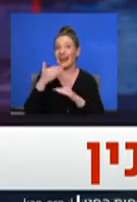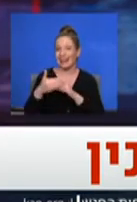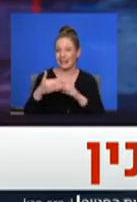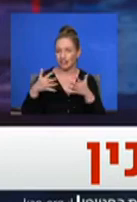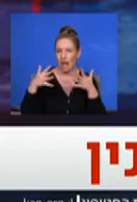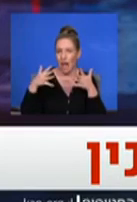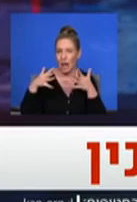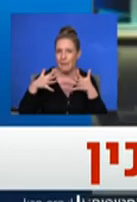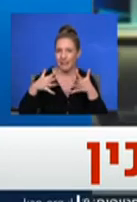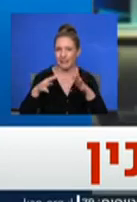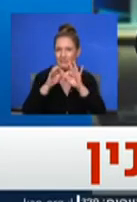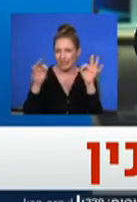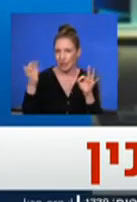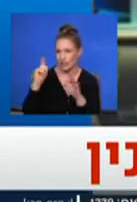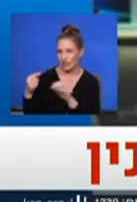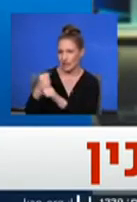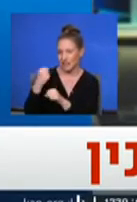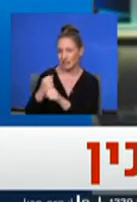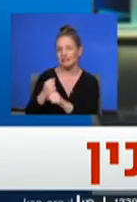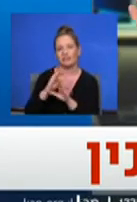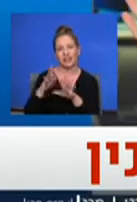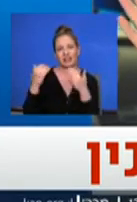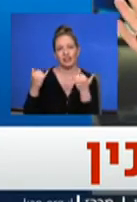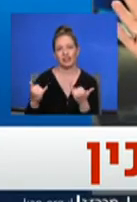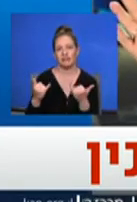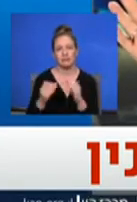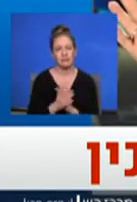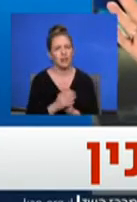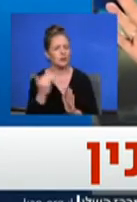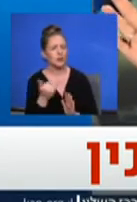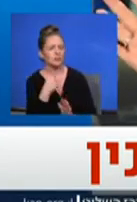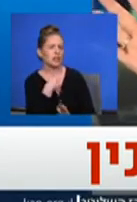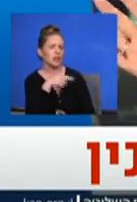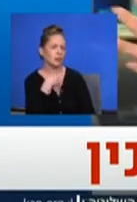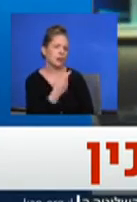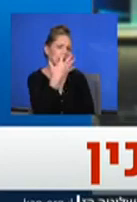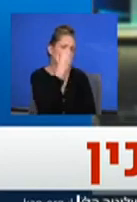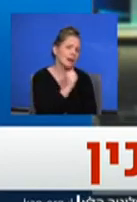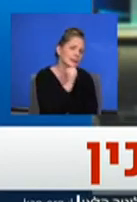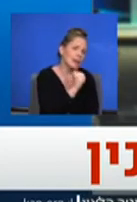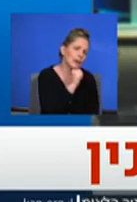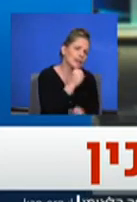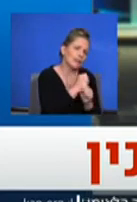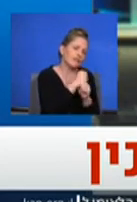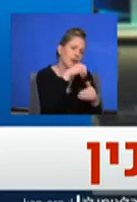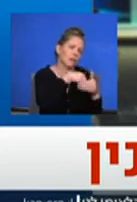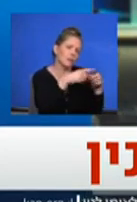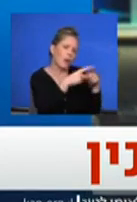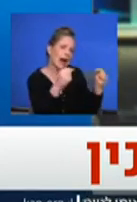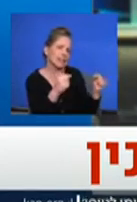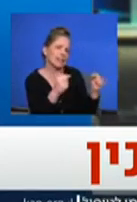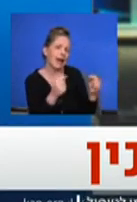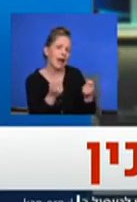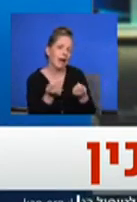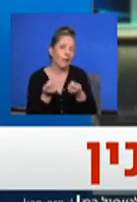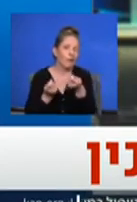פה כל הזמן מדברים, חמאס בכלל לא רוצה לפעול מעזה, הוא רק מפעיל ביהודה ושומרון,